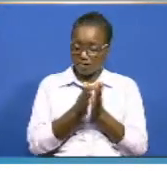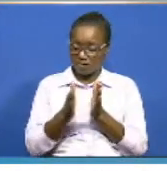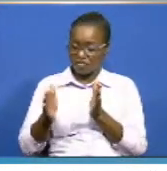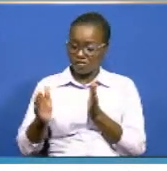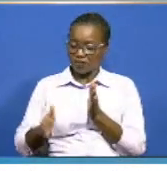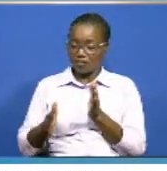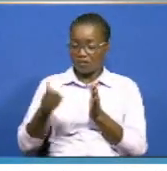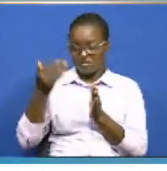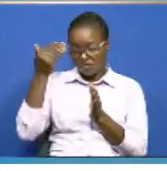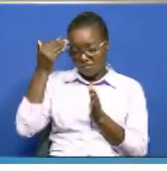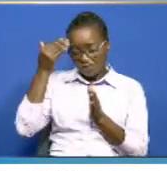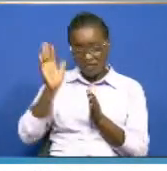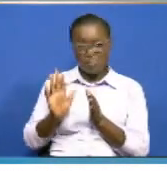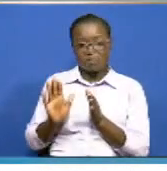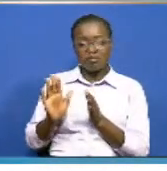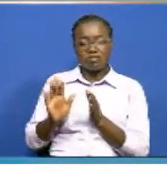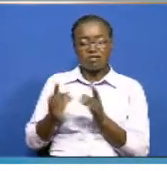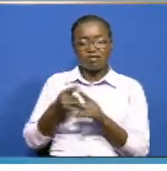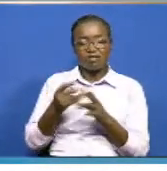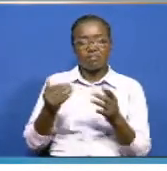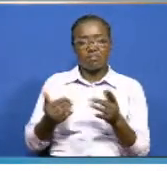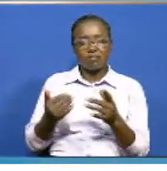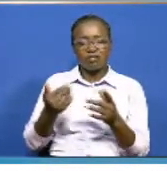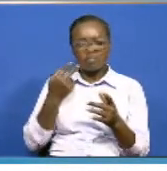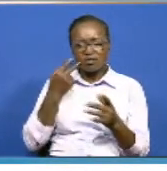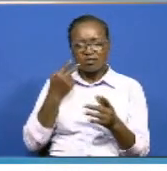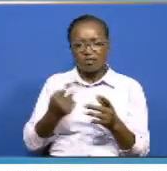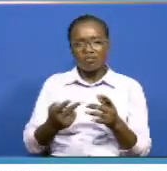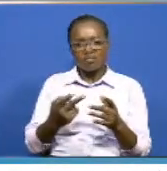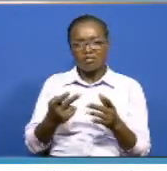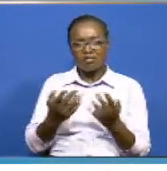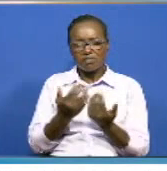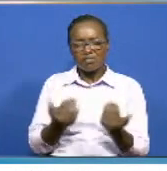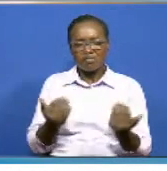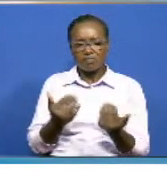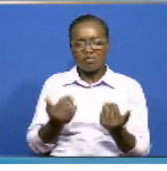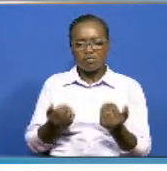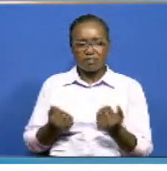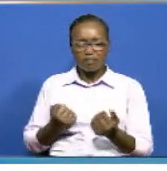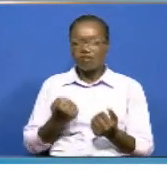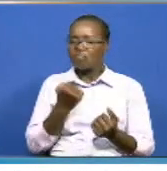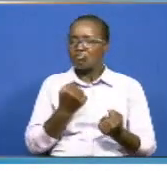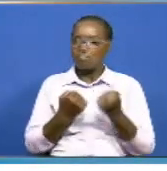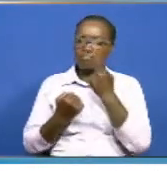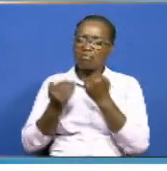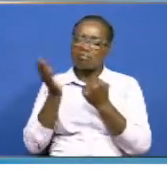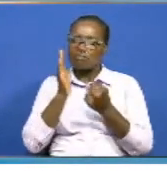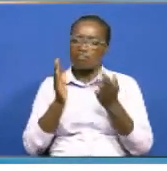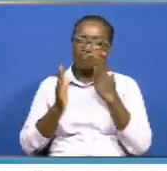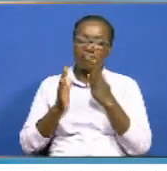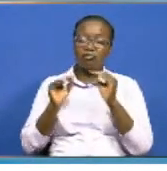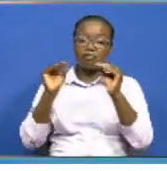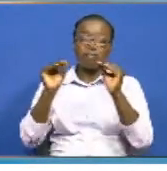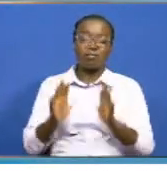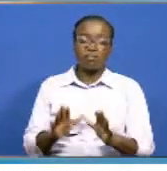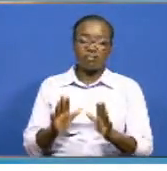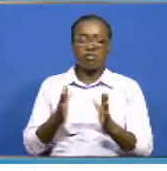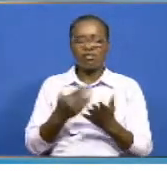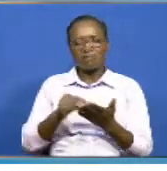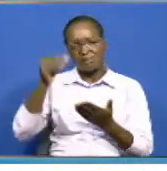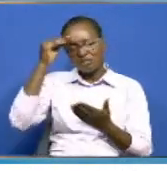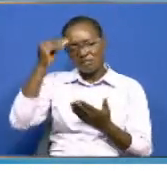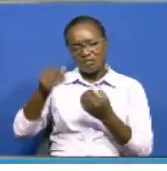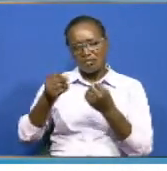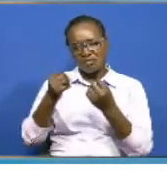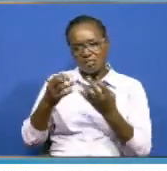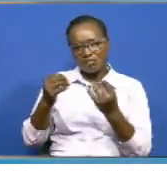hawajazoea, na sasa hivi tumeanza kushuhudia visa vichache vya wale wanafunzi ambao wanawapiga walimu, wanafunzi ambao wamejifunza mengi hivyo basi hawaamini